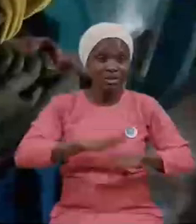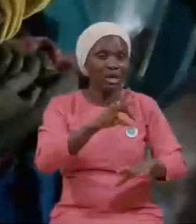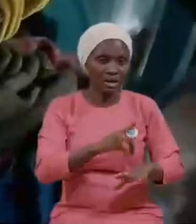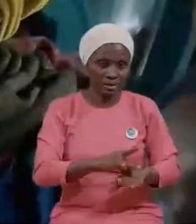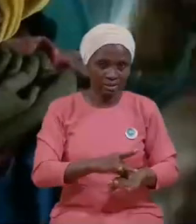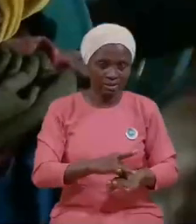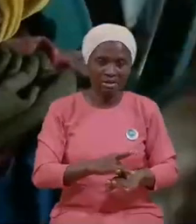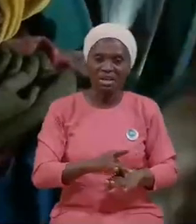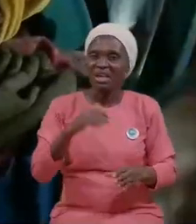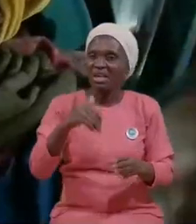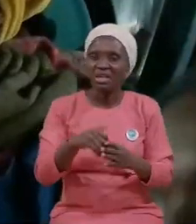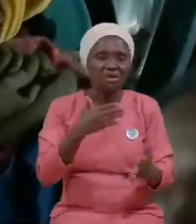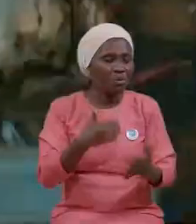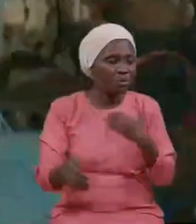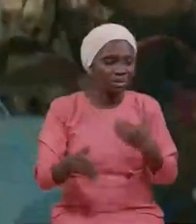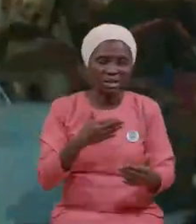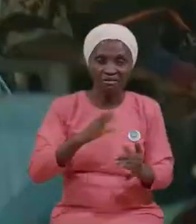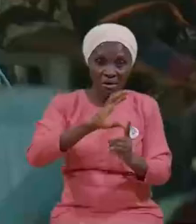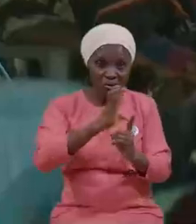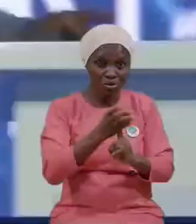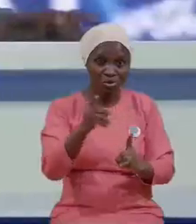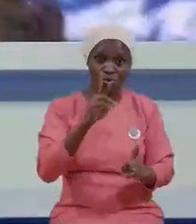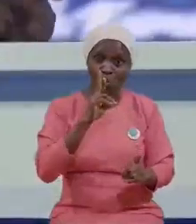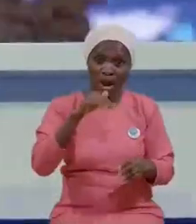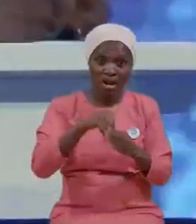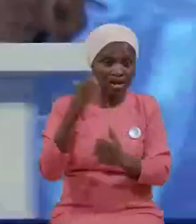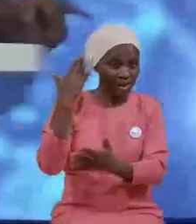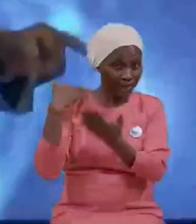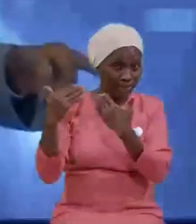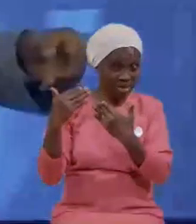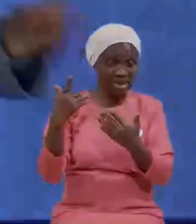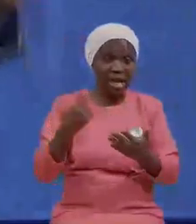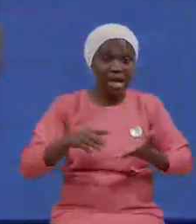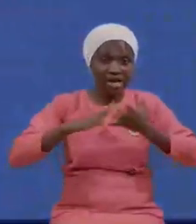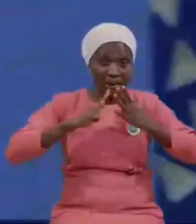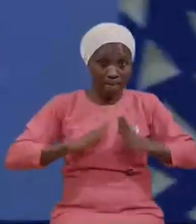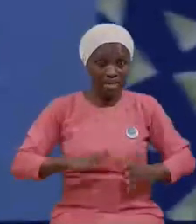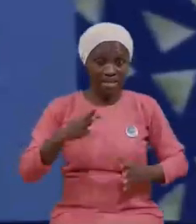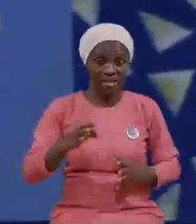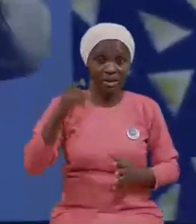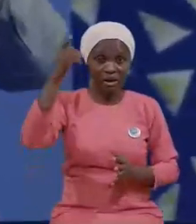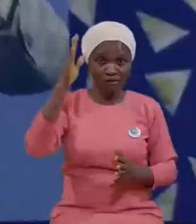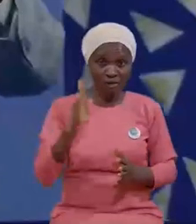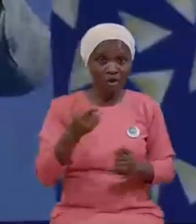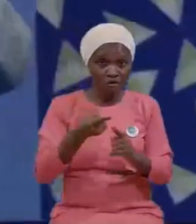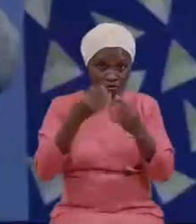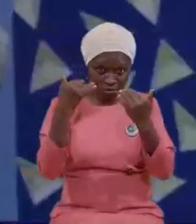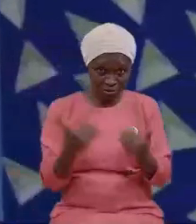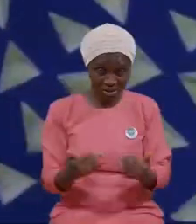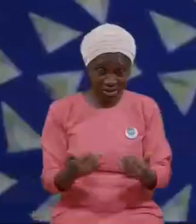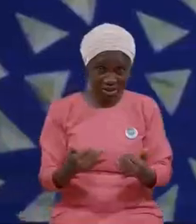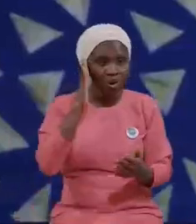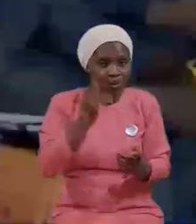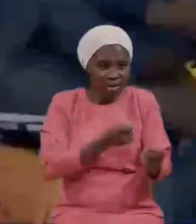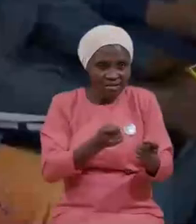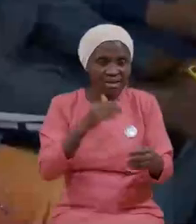quelle que soit la condition dans laquelle tu étais par le passé, la paix de Dieu, à partir de ce soir, régnera dans ton